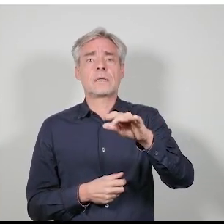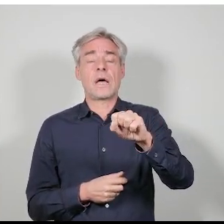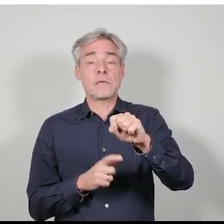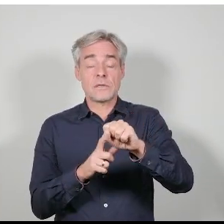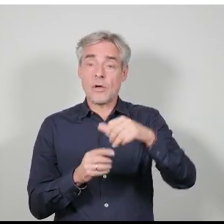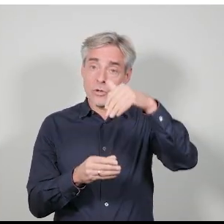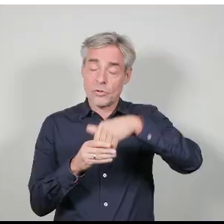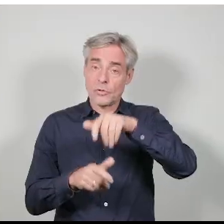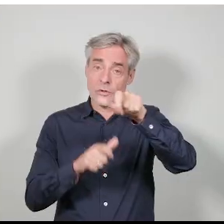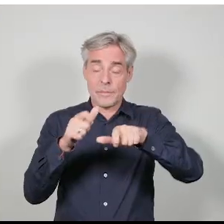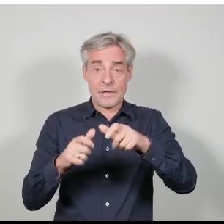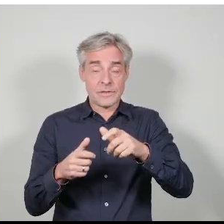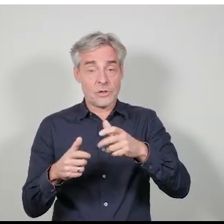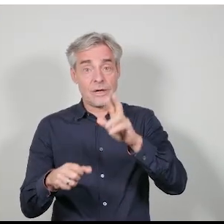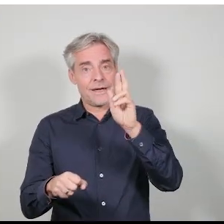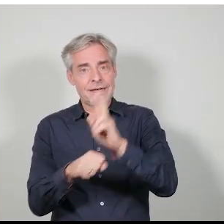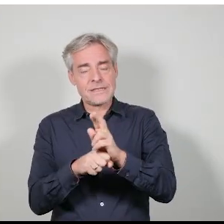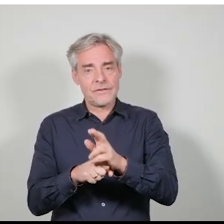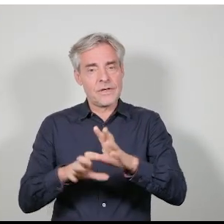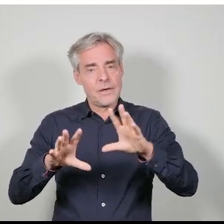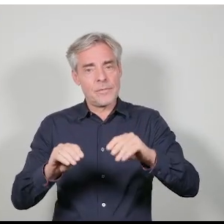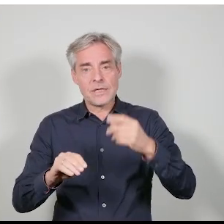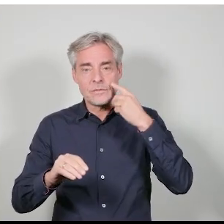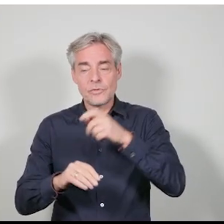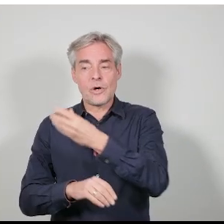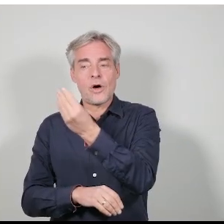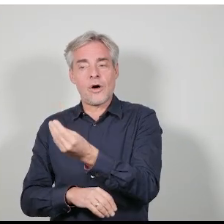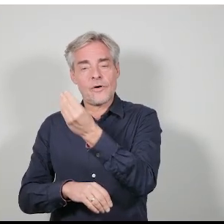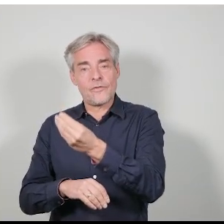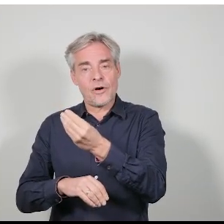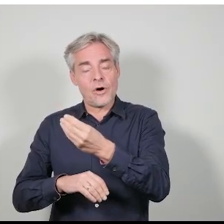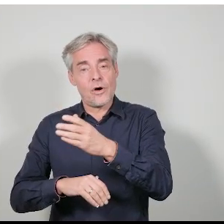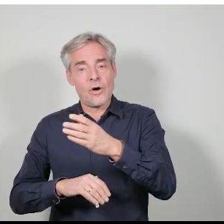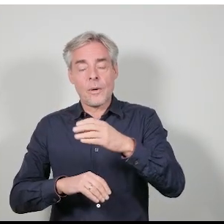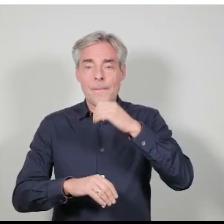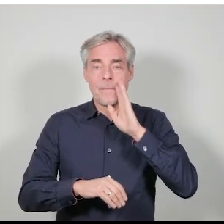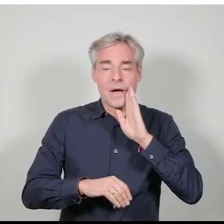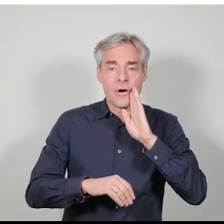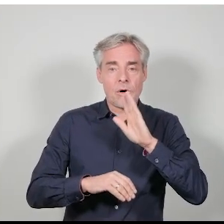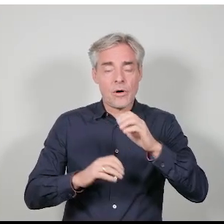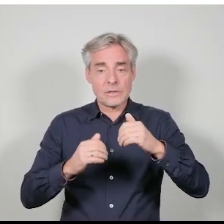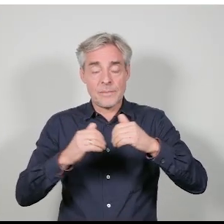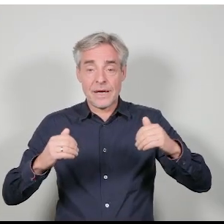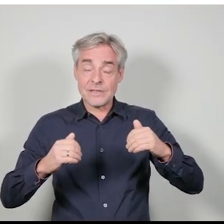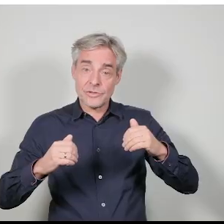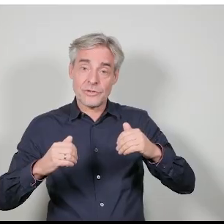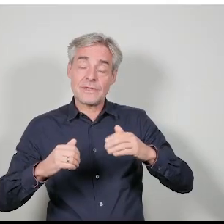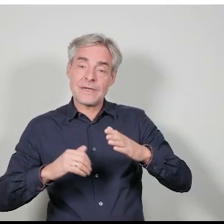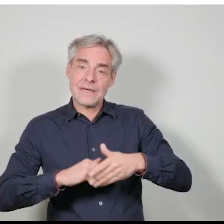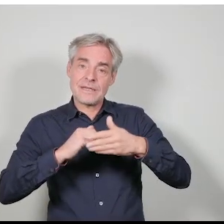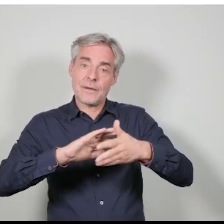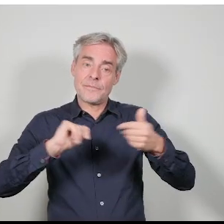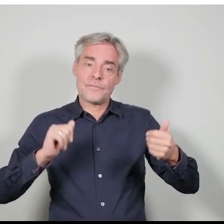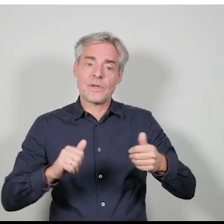des personnels dédiés qui se positionnaient pour accompagner cette transition-là un petit peu. Et ça a abouti à monter le